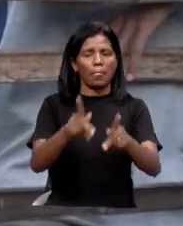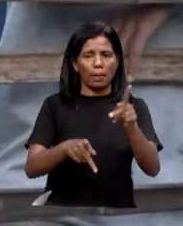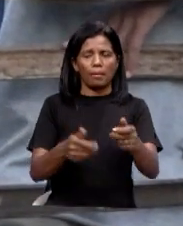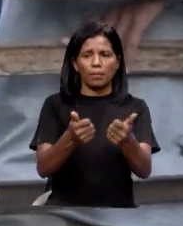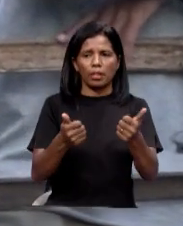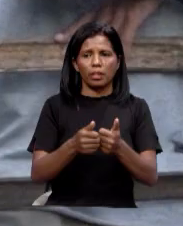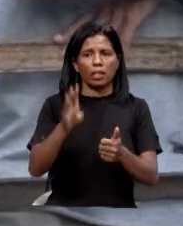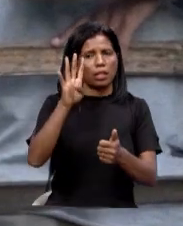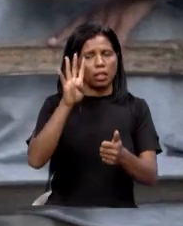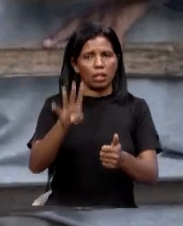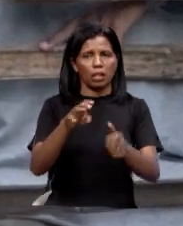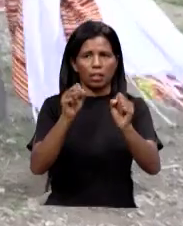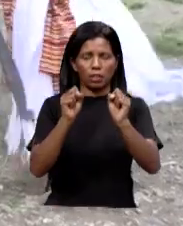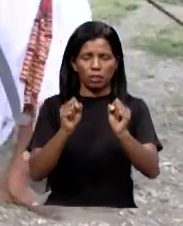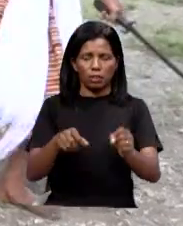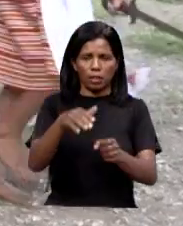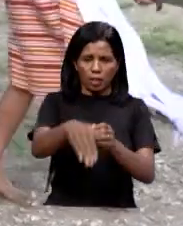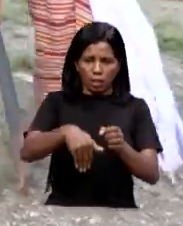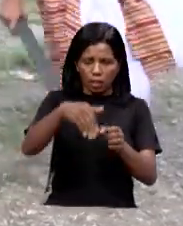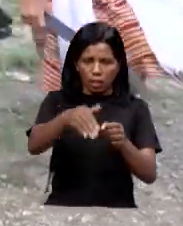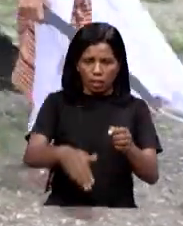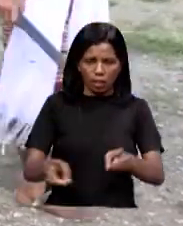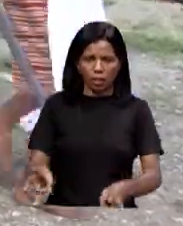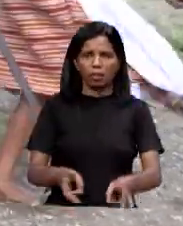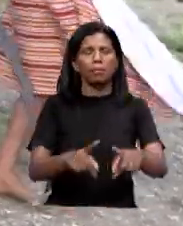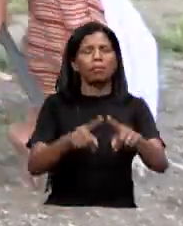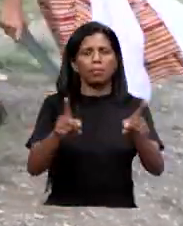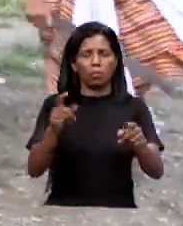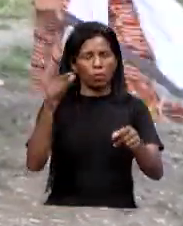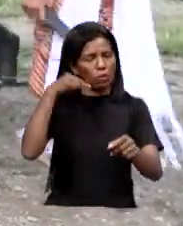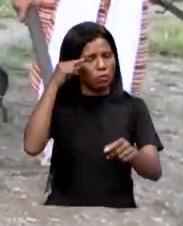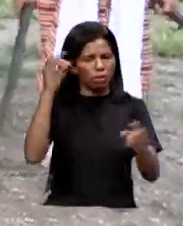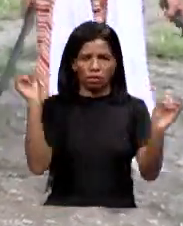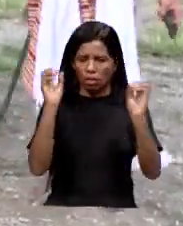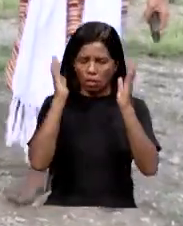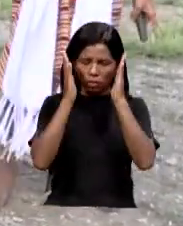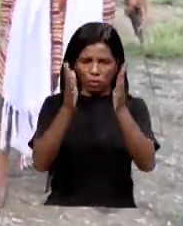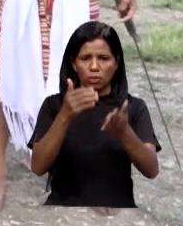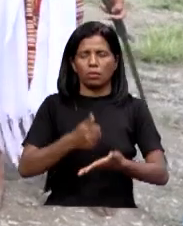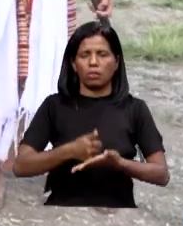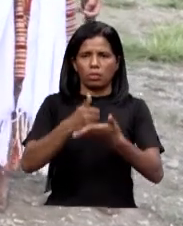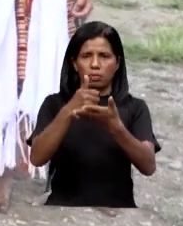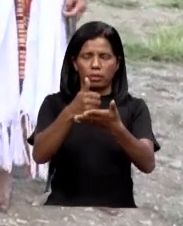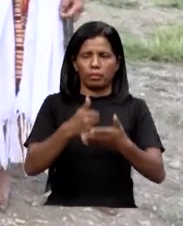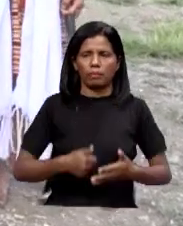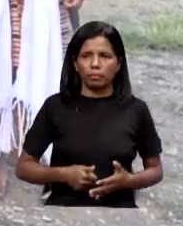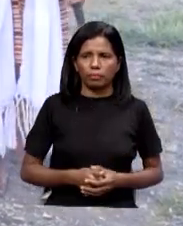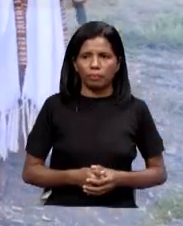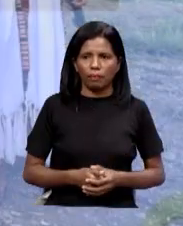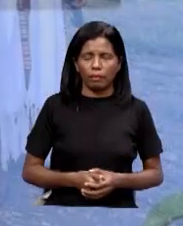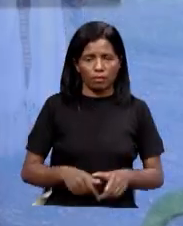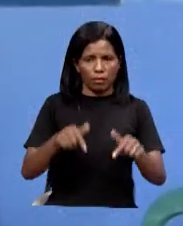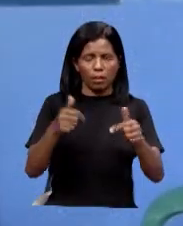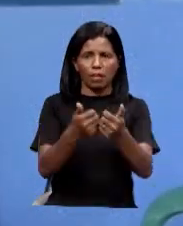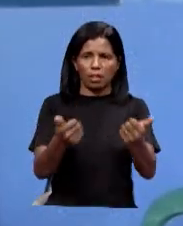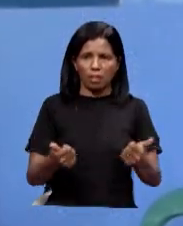halo iniciativa hodi ke rasi ke estrada, mai beto agora governo nunca tau mata hodi fo apoio. Iane aldea